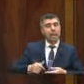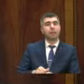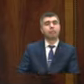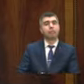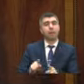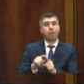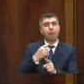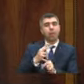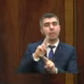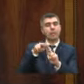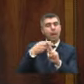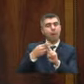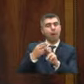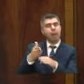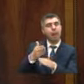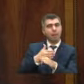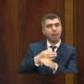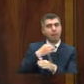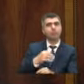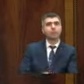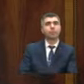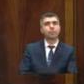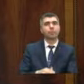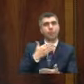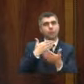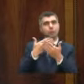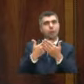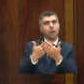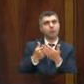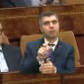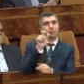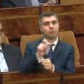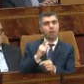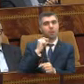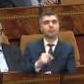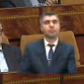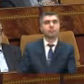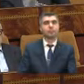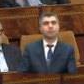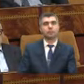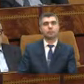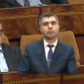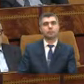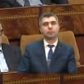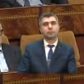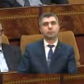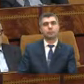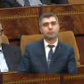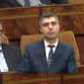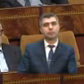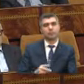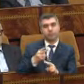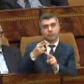إجابات في هذا المجال في تدخلكم. شكرا السيد النائب. الكلمة الآن